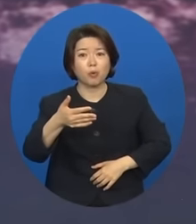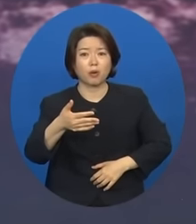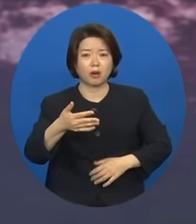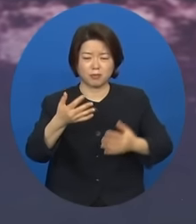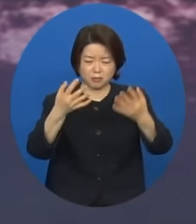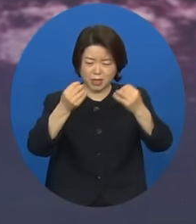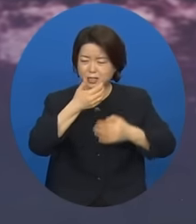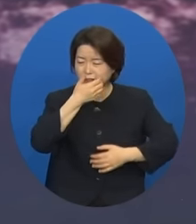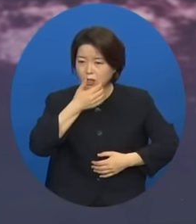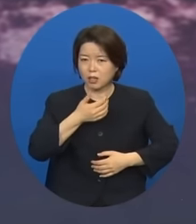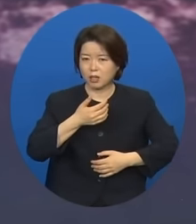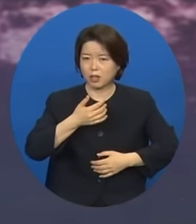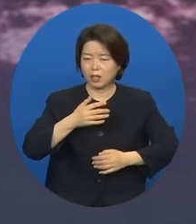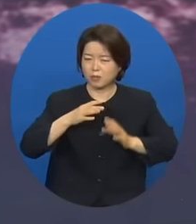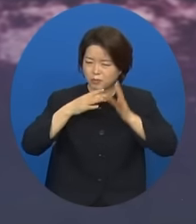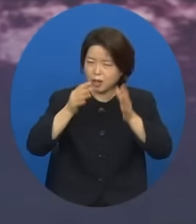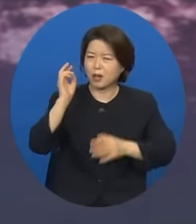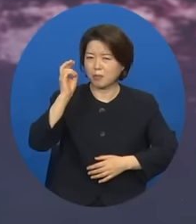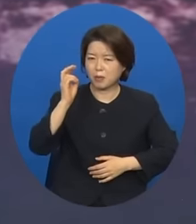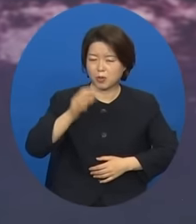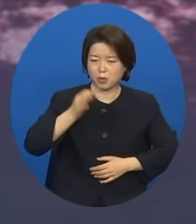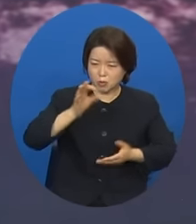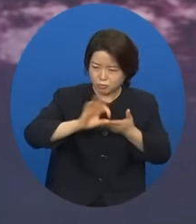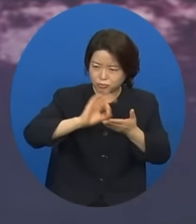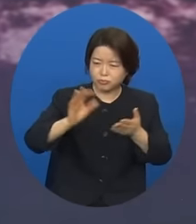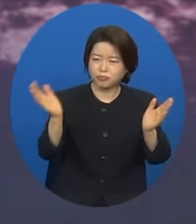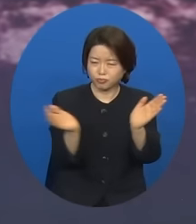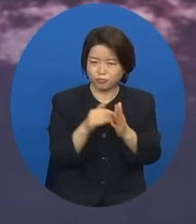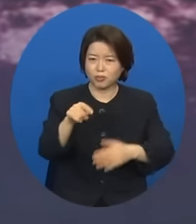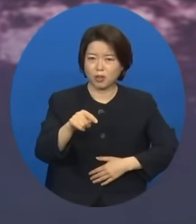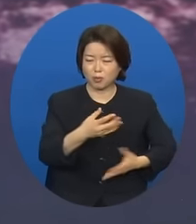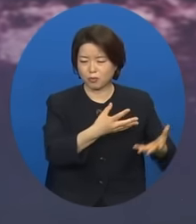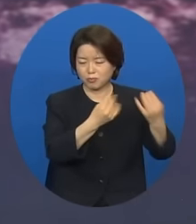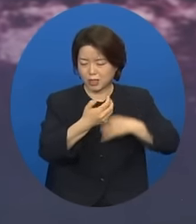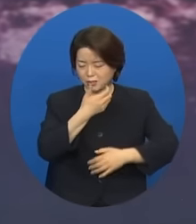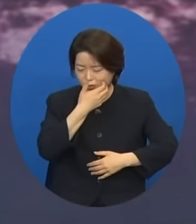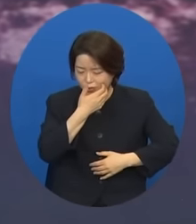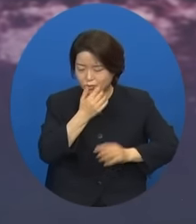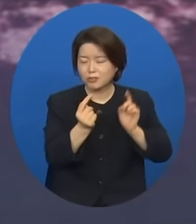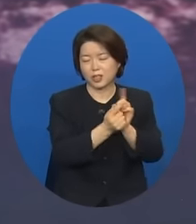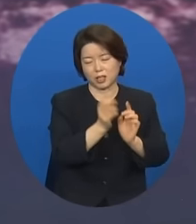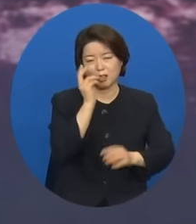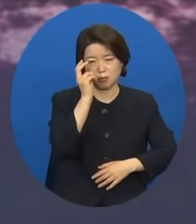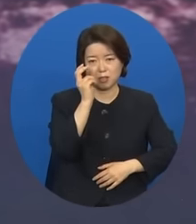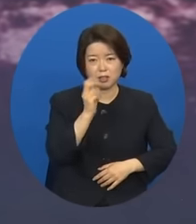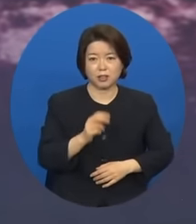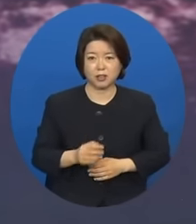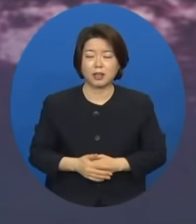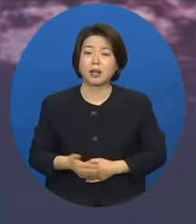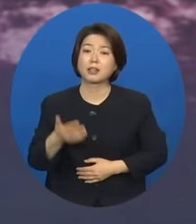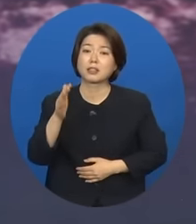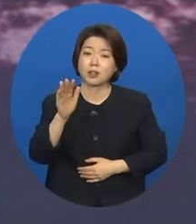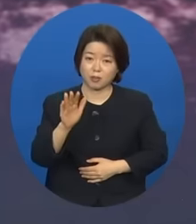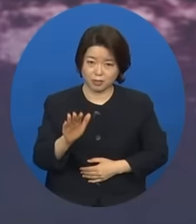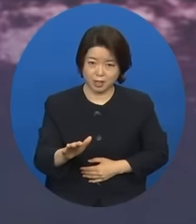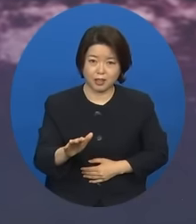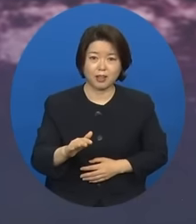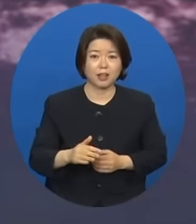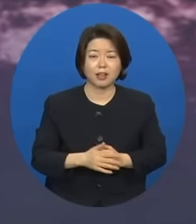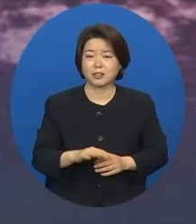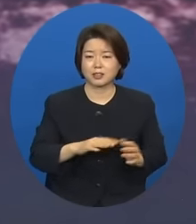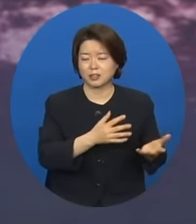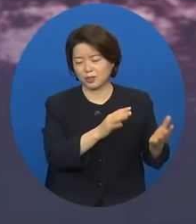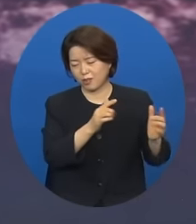속임을 당한게 아닌가 싶어요 돈은 돈대로 쓰고 수많은 수치를 당했겠죠 근데 그